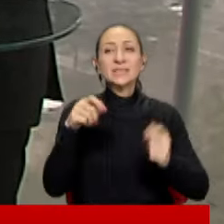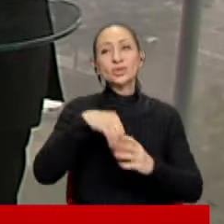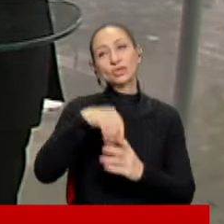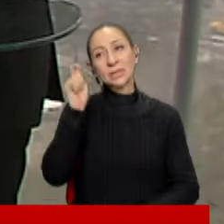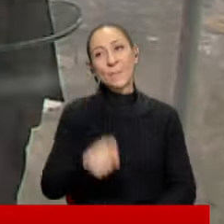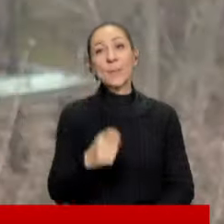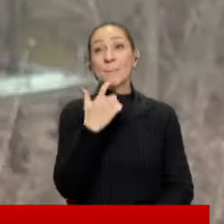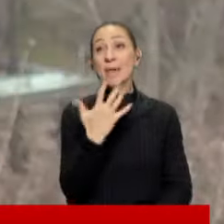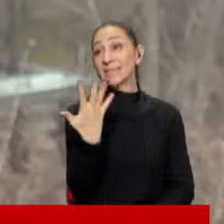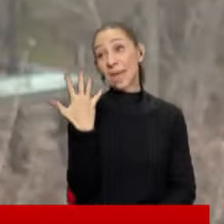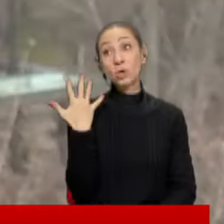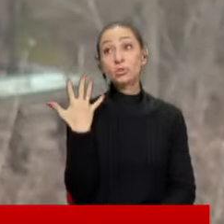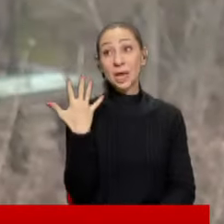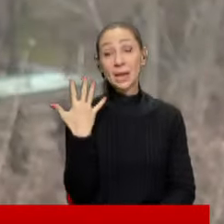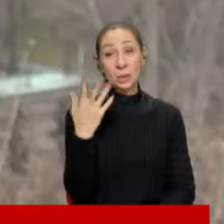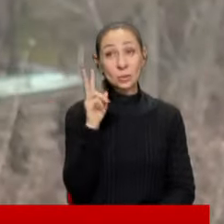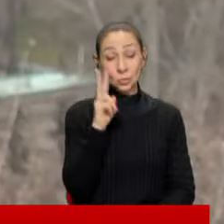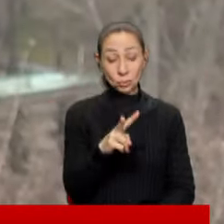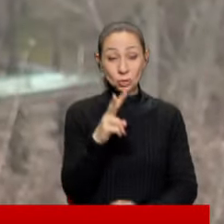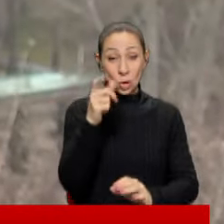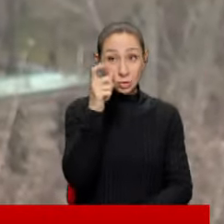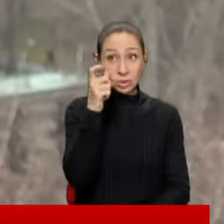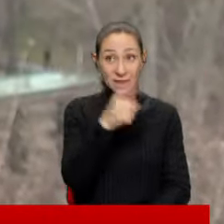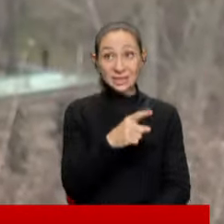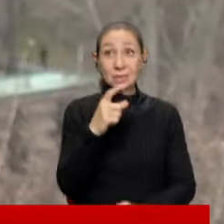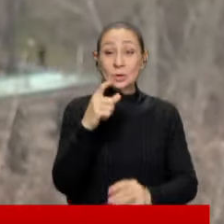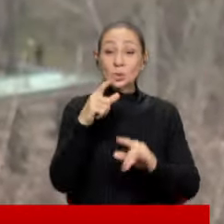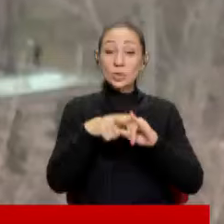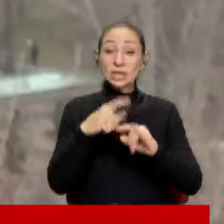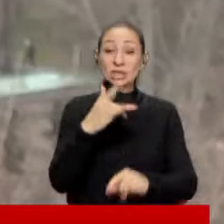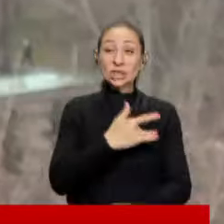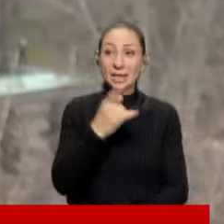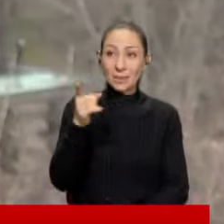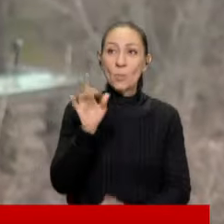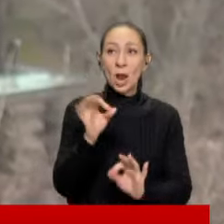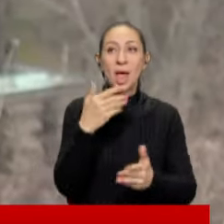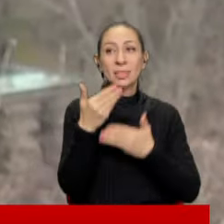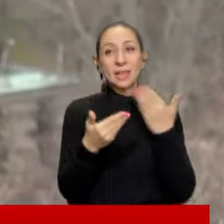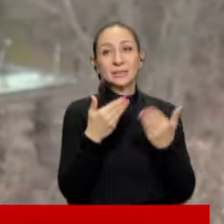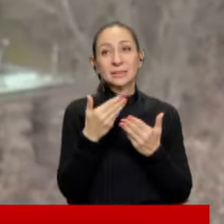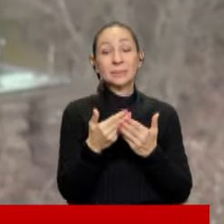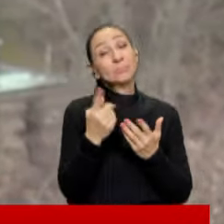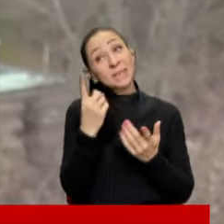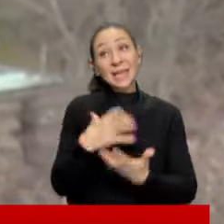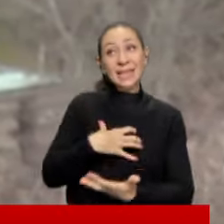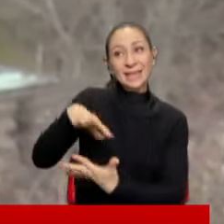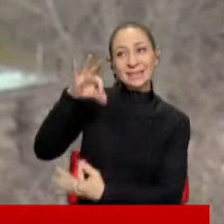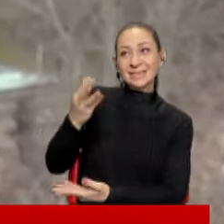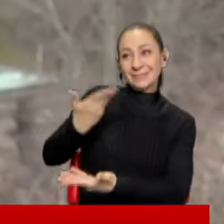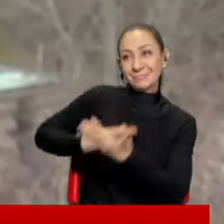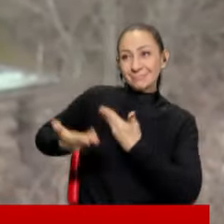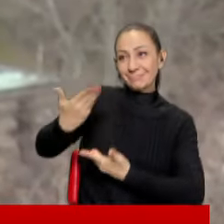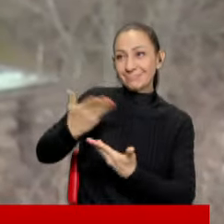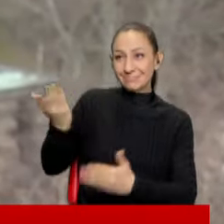yaptım dedi 5 sene önce. Görüyorsunuz Özgür Özel Hüseyin Can Güner'i böyle anlattı. Bir de kendisinden